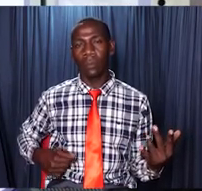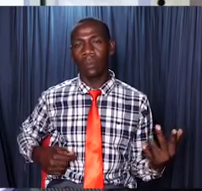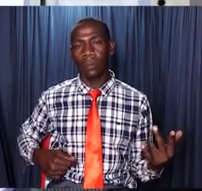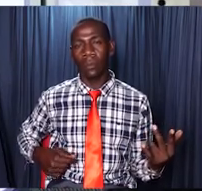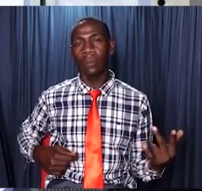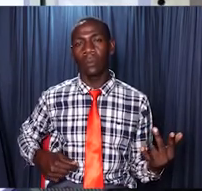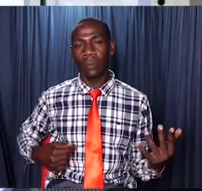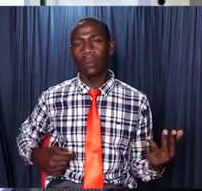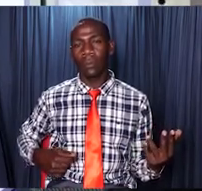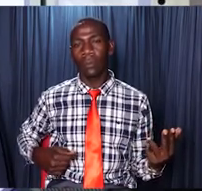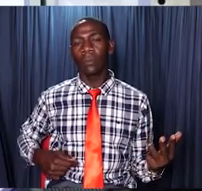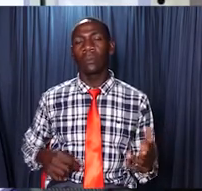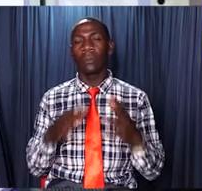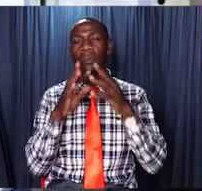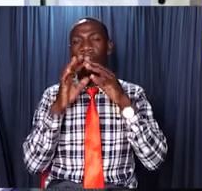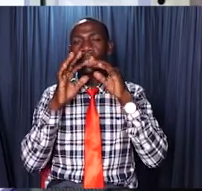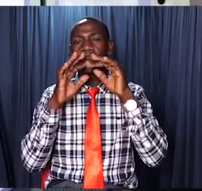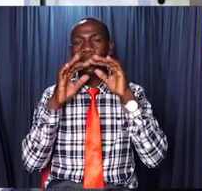Wapisha Bwana vigelegele.